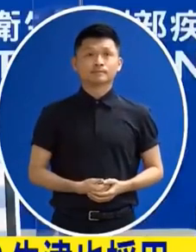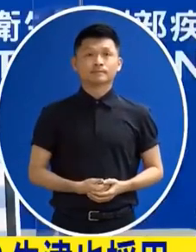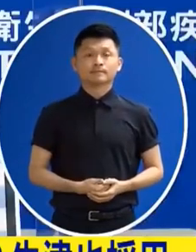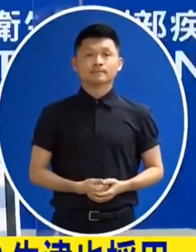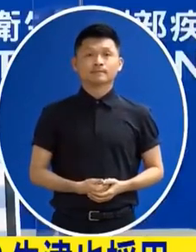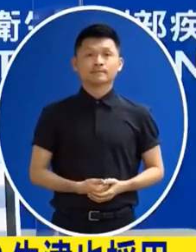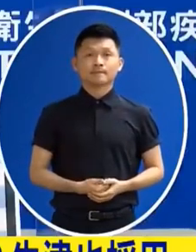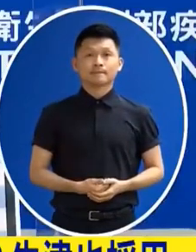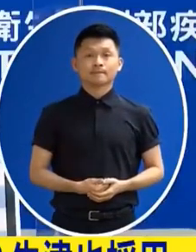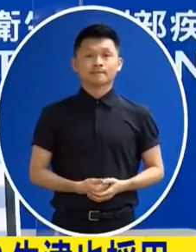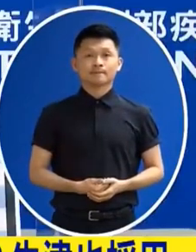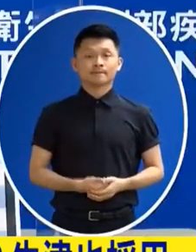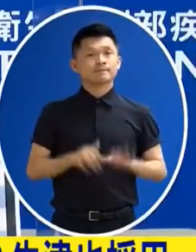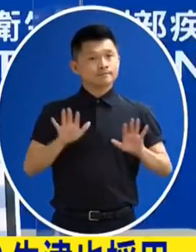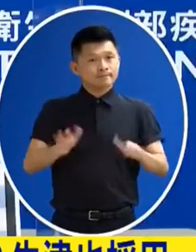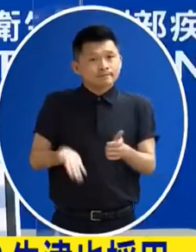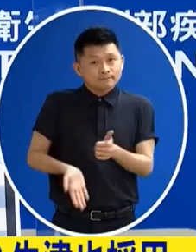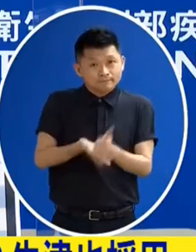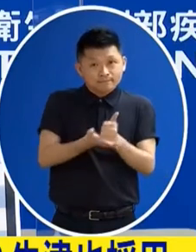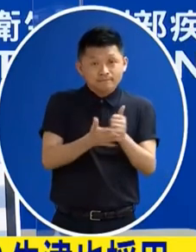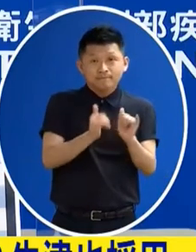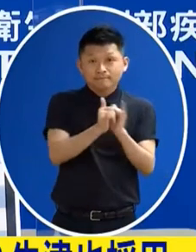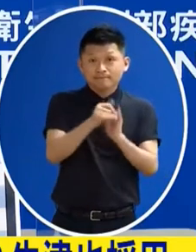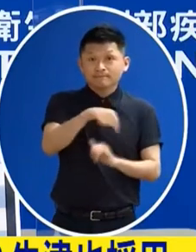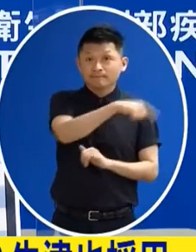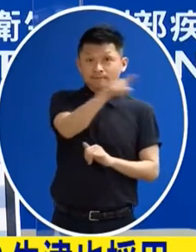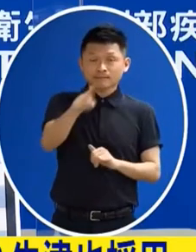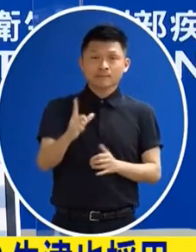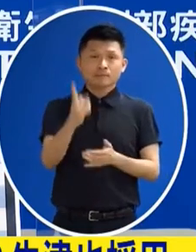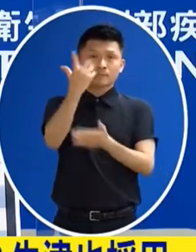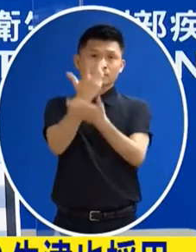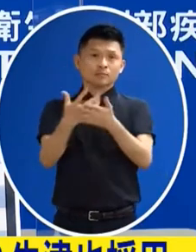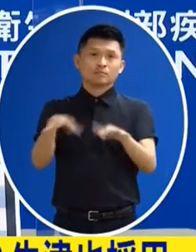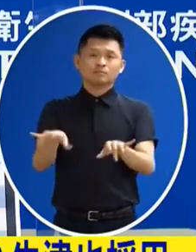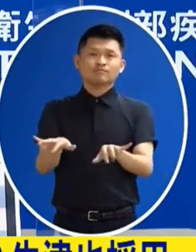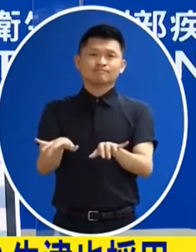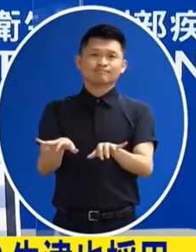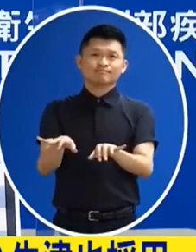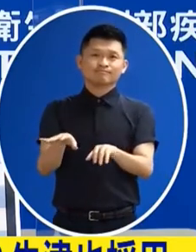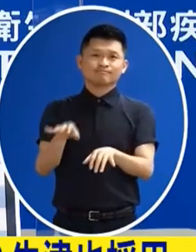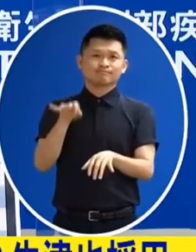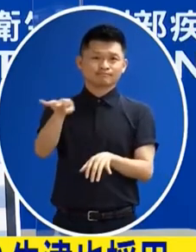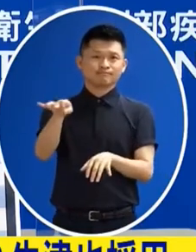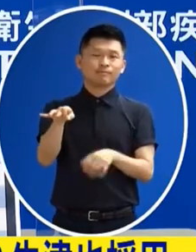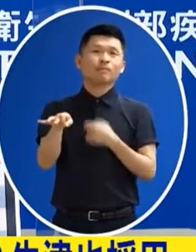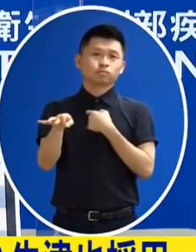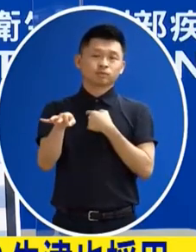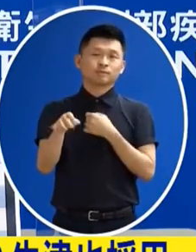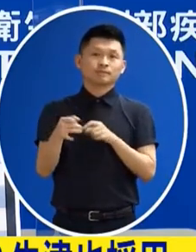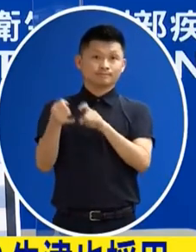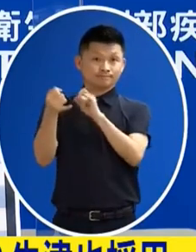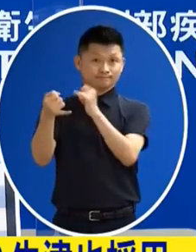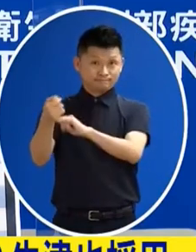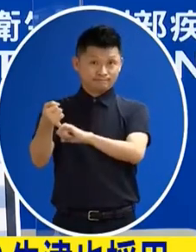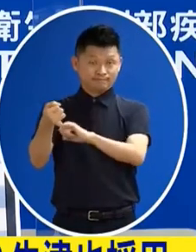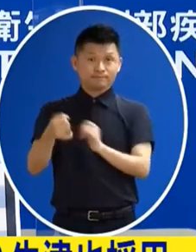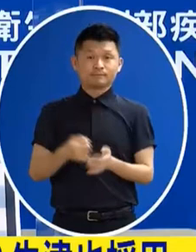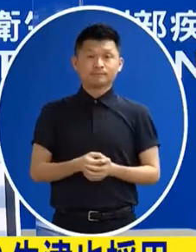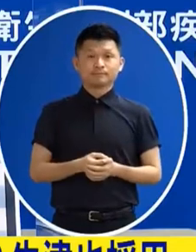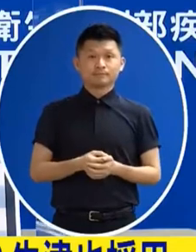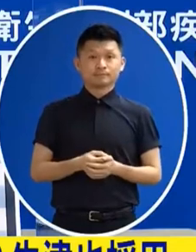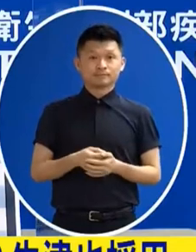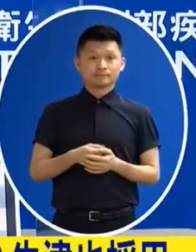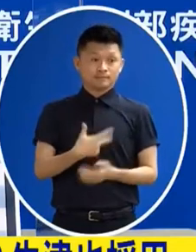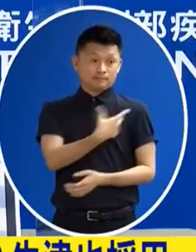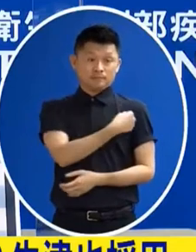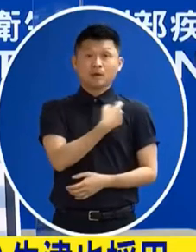当然就是说我们现在是鼓励大家哈都上网去做登记嘛哈，因为意愿的登记现在已经就